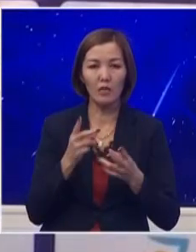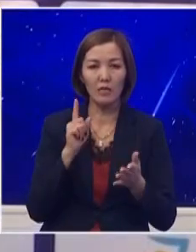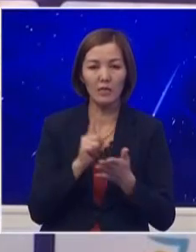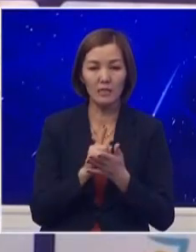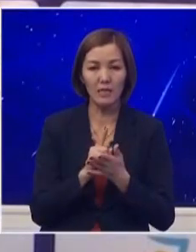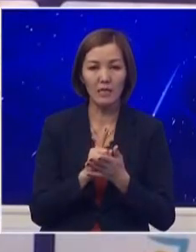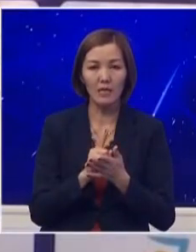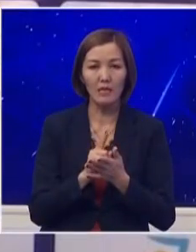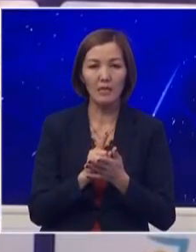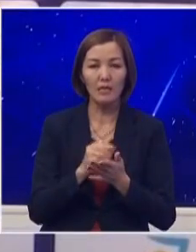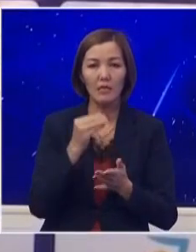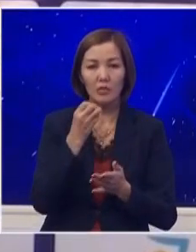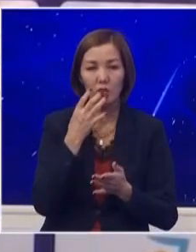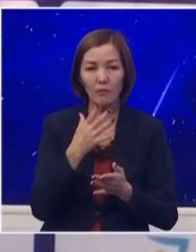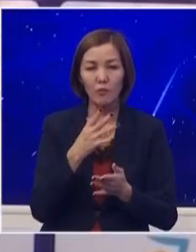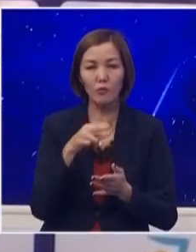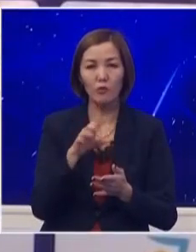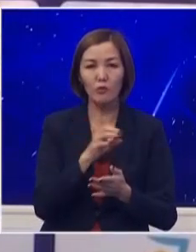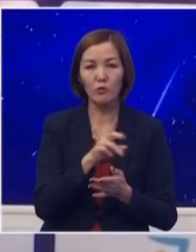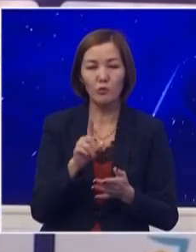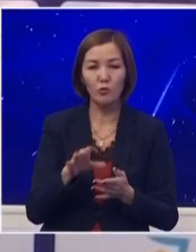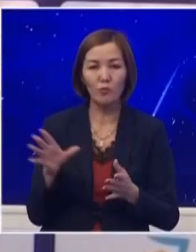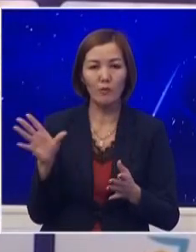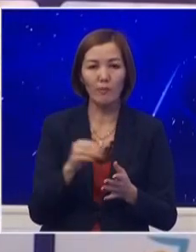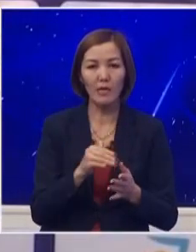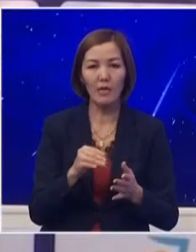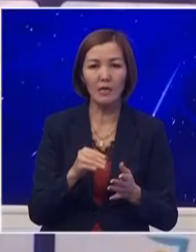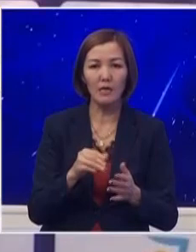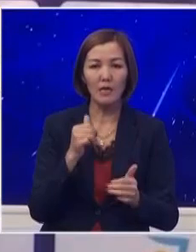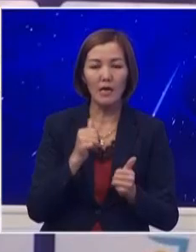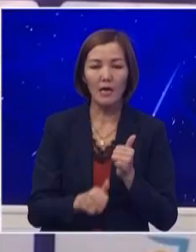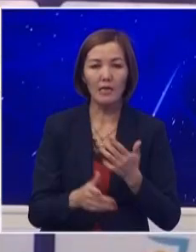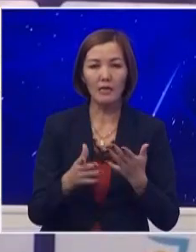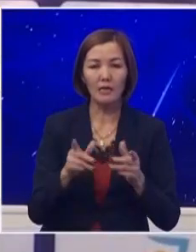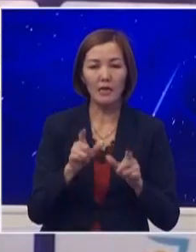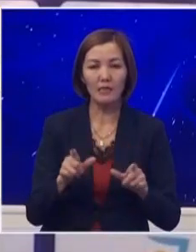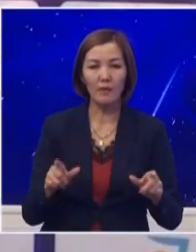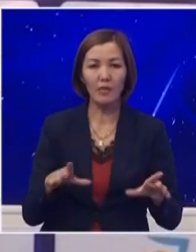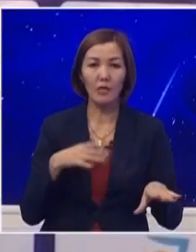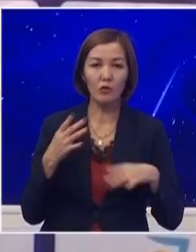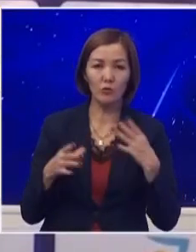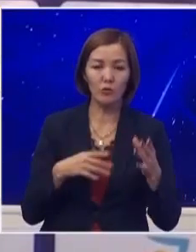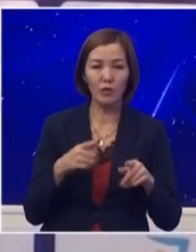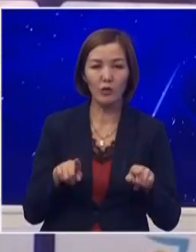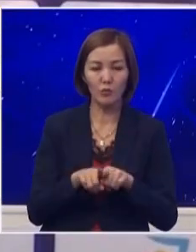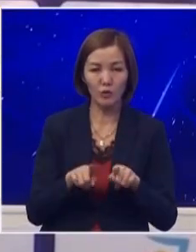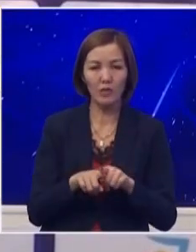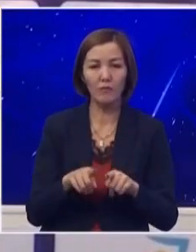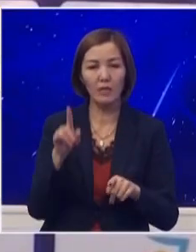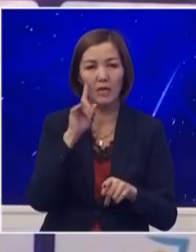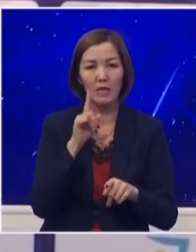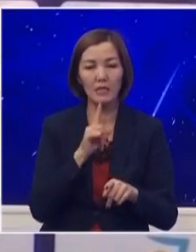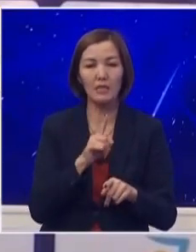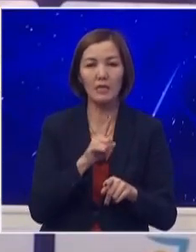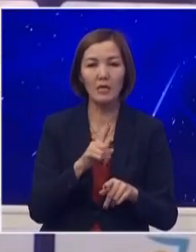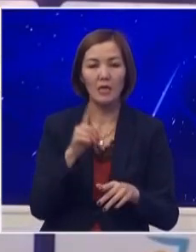қарайтын болсақ, Жапонның өзінің дзюдо күресімен мысалға Жапонның әрбір азаматы айналысады. Сол сияқты мен ойлар едім, осы қазақ